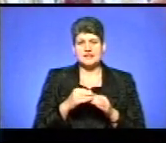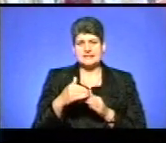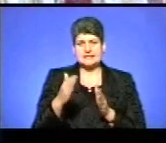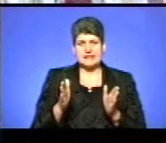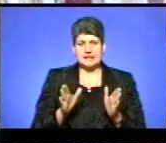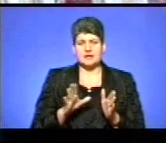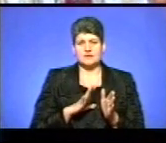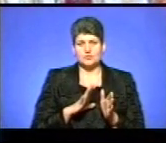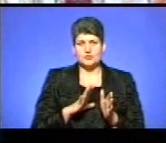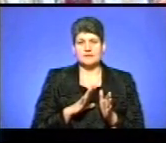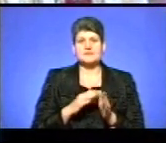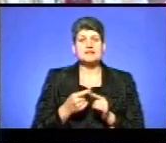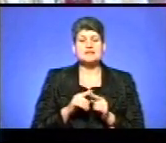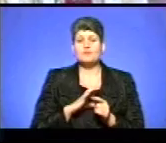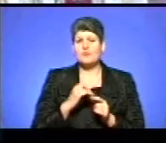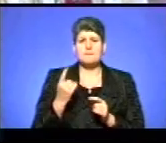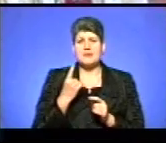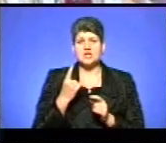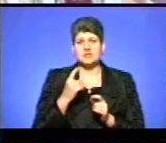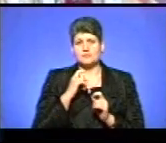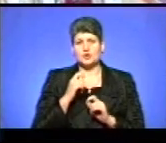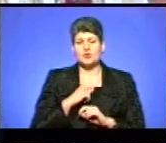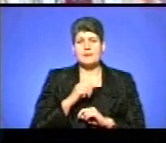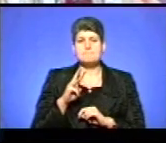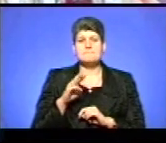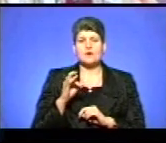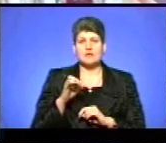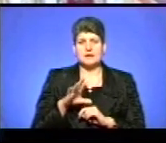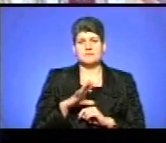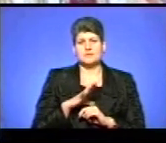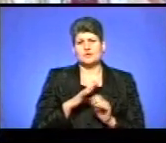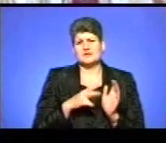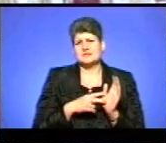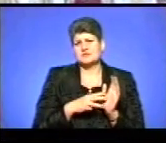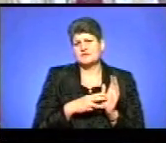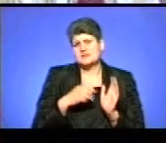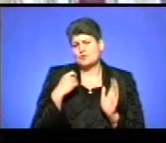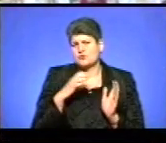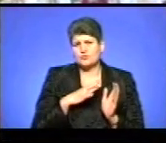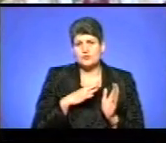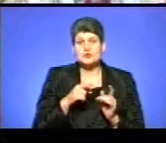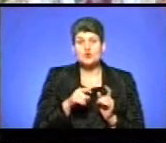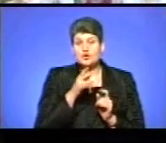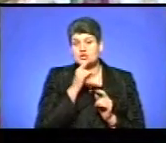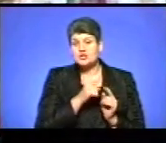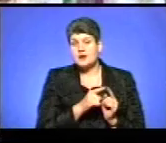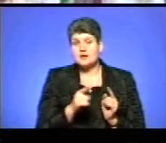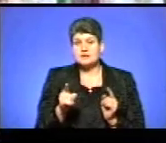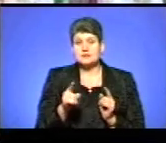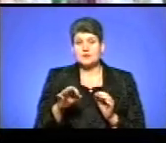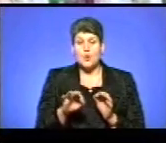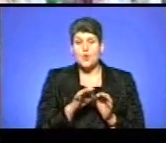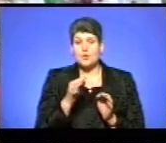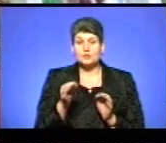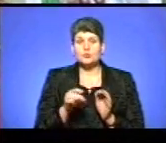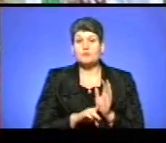була. Перший мій подарунок був на Миколая. Тобі не було 7 чи 8 років. І я від того часу перший раз взяла голку в руку